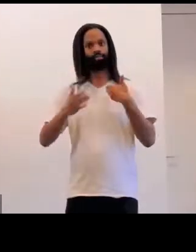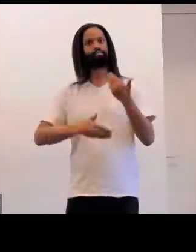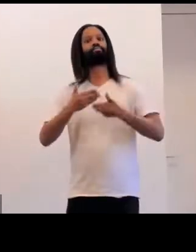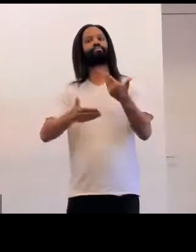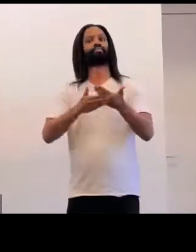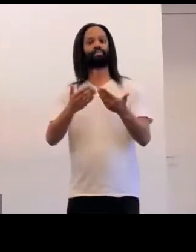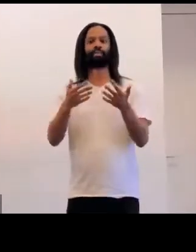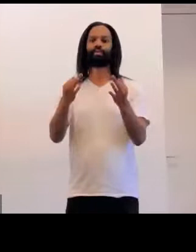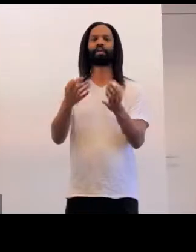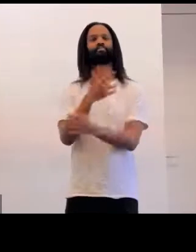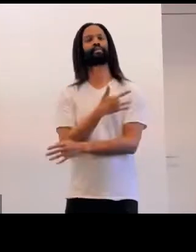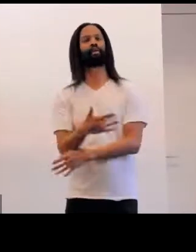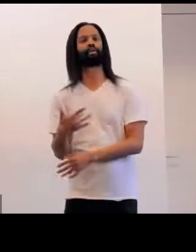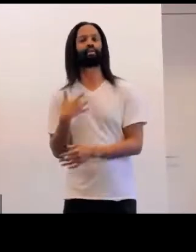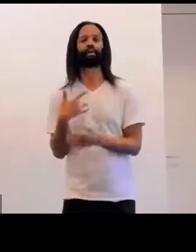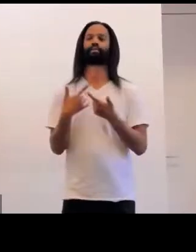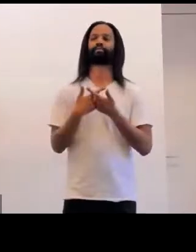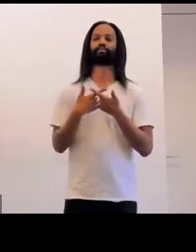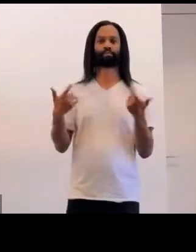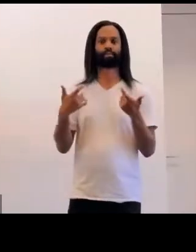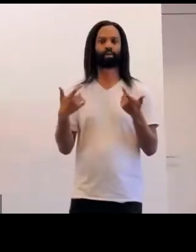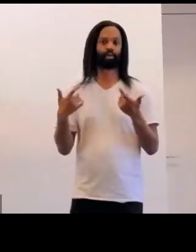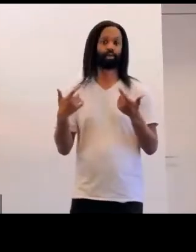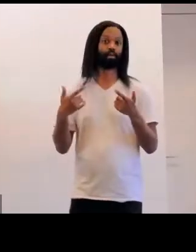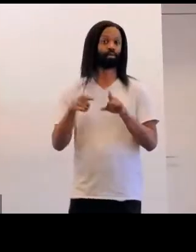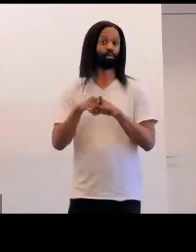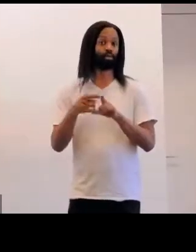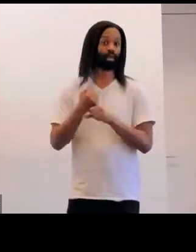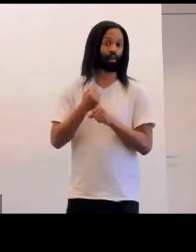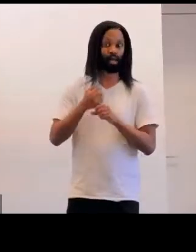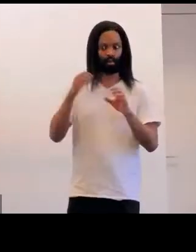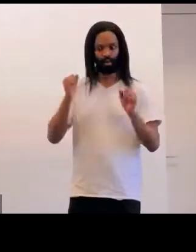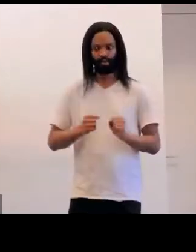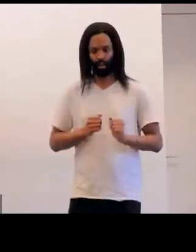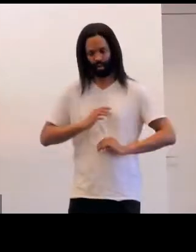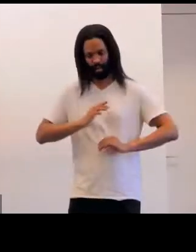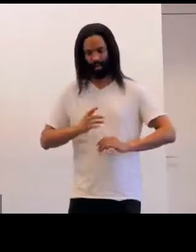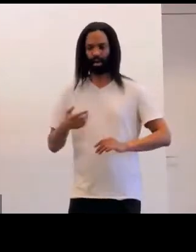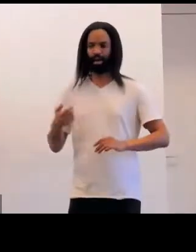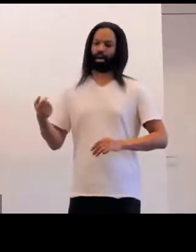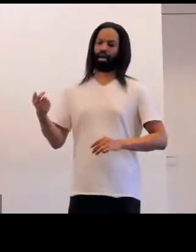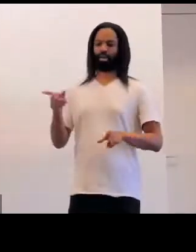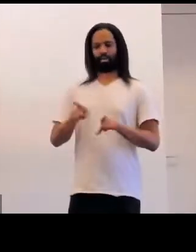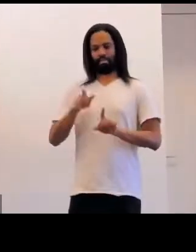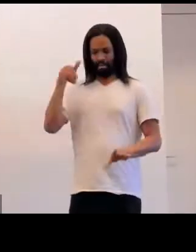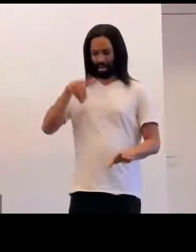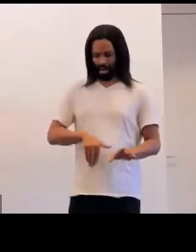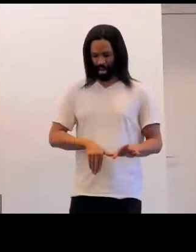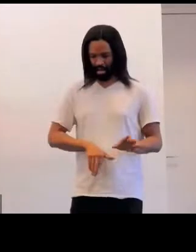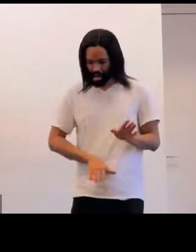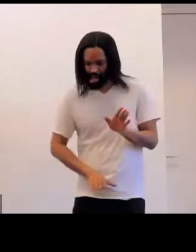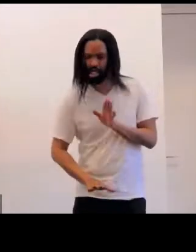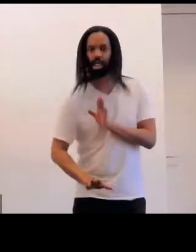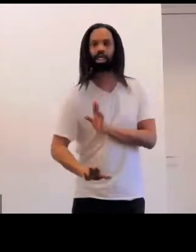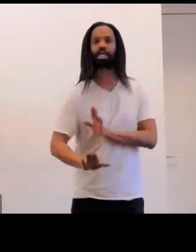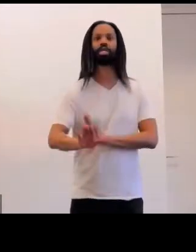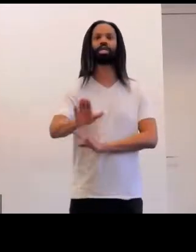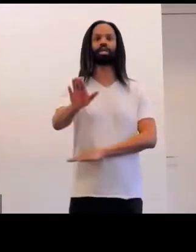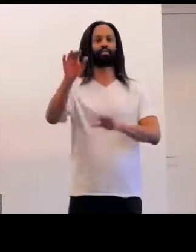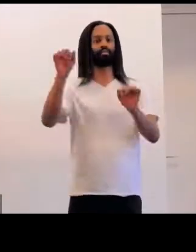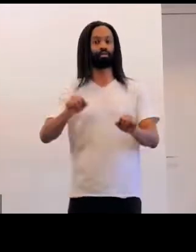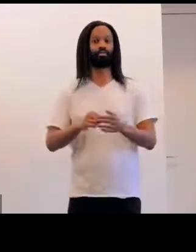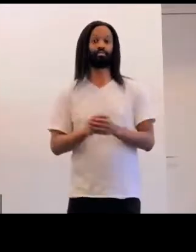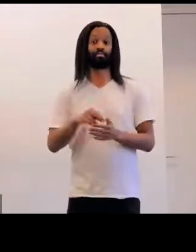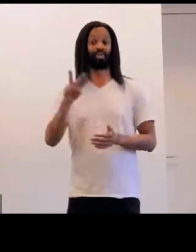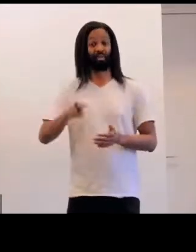plan sanitaire et pourquoi pas sur le plan aussi du retour à l'insertion professionnelle, même si ce chemin est parfois long. Et je voudrais, par